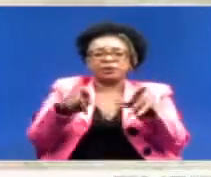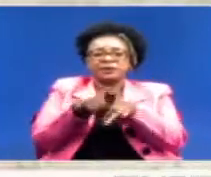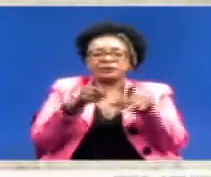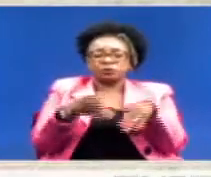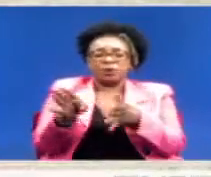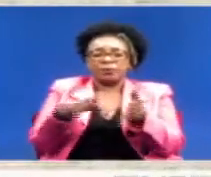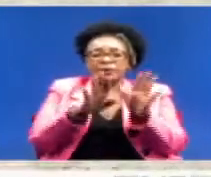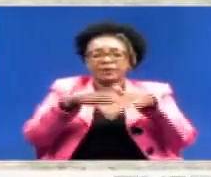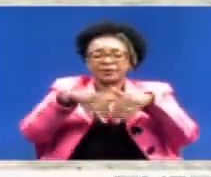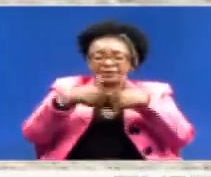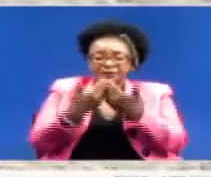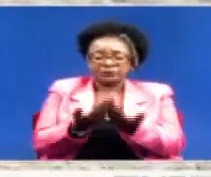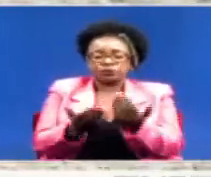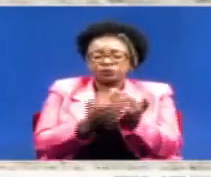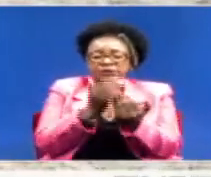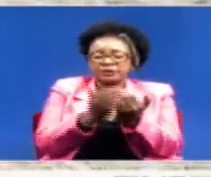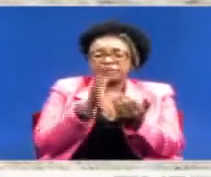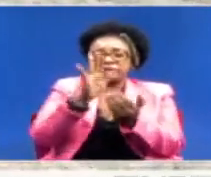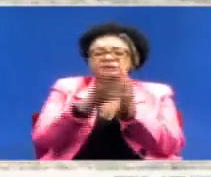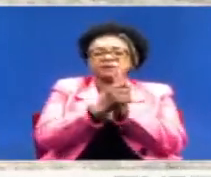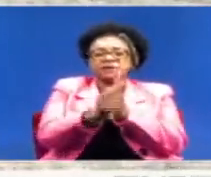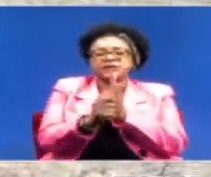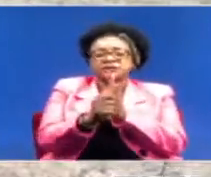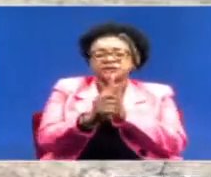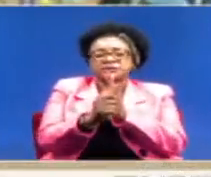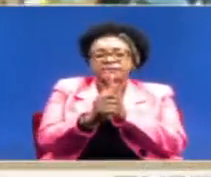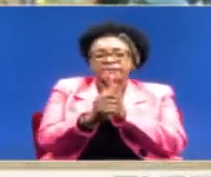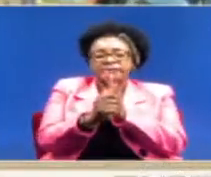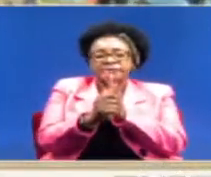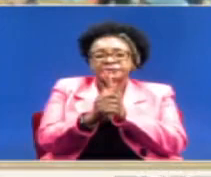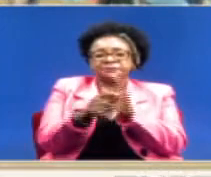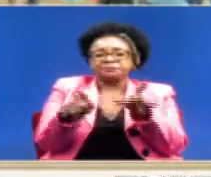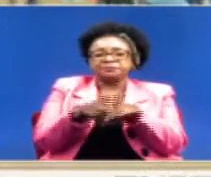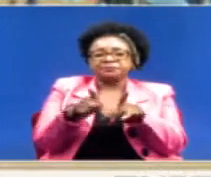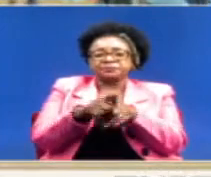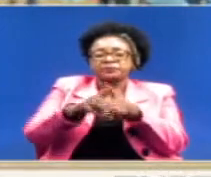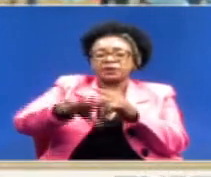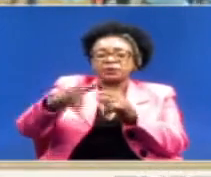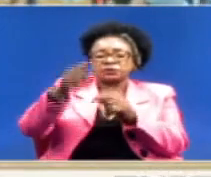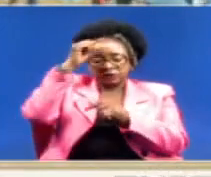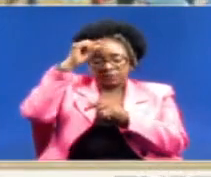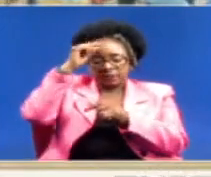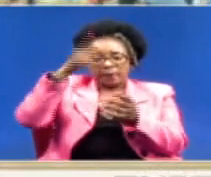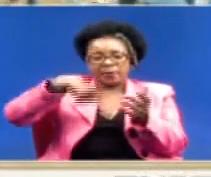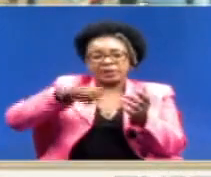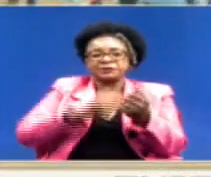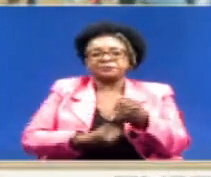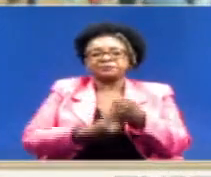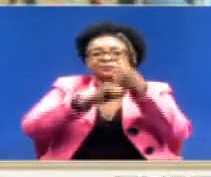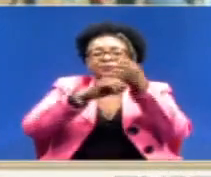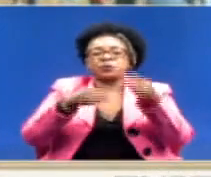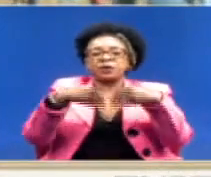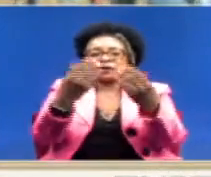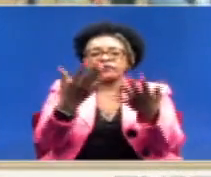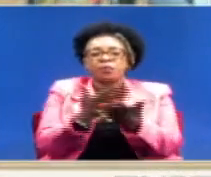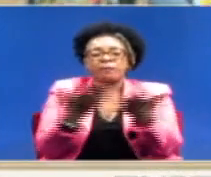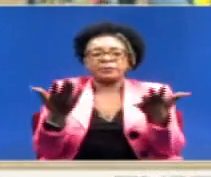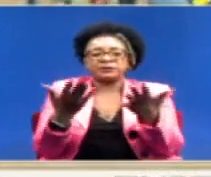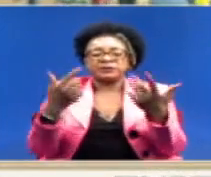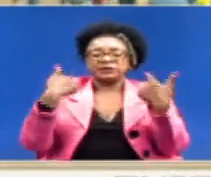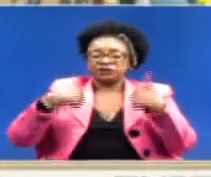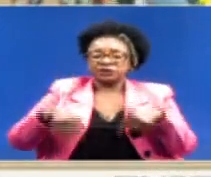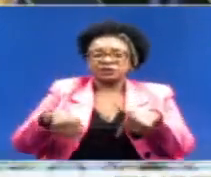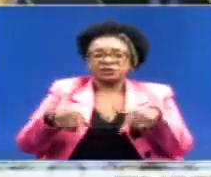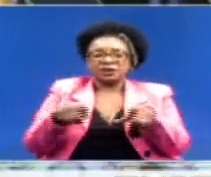mojawapo ya kukuza talanta zao. Kama county government we have supported the event by giving them sports equipment, jerseys and the